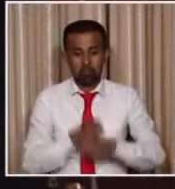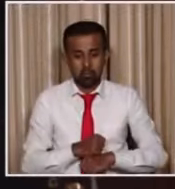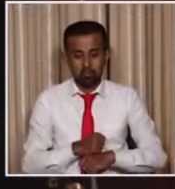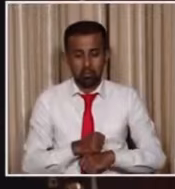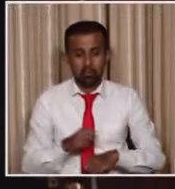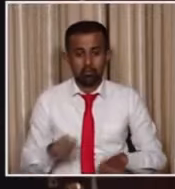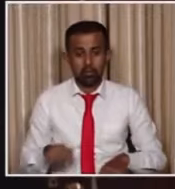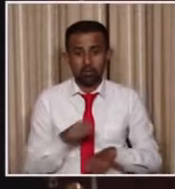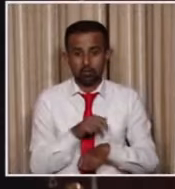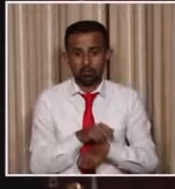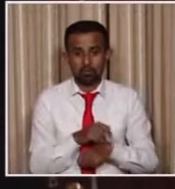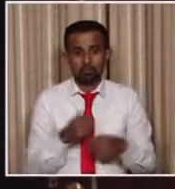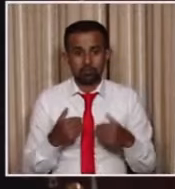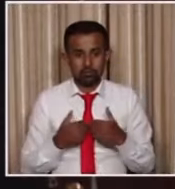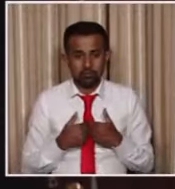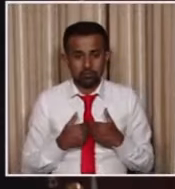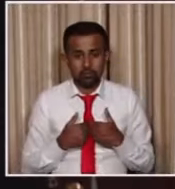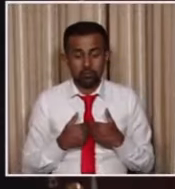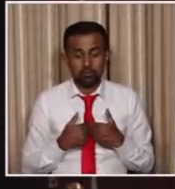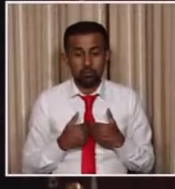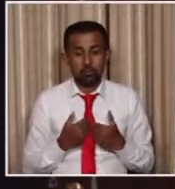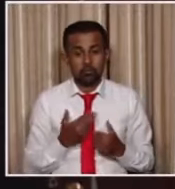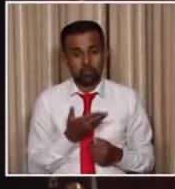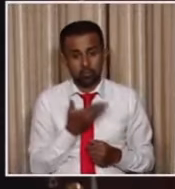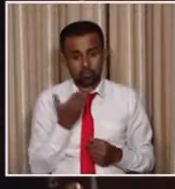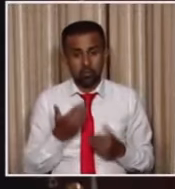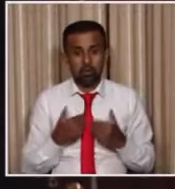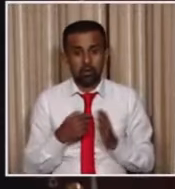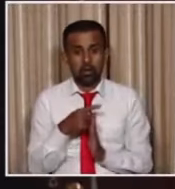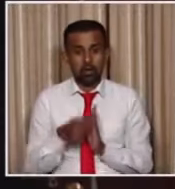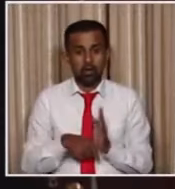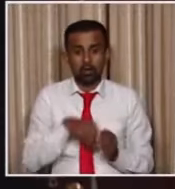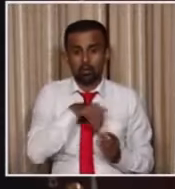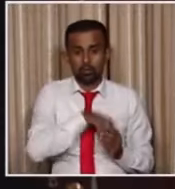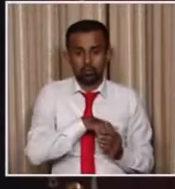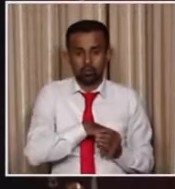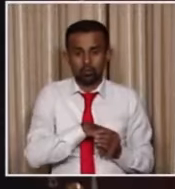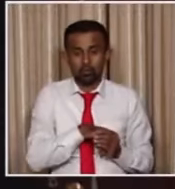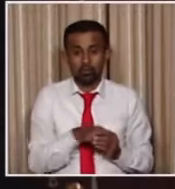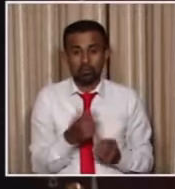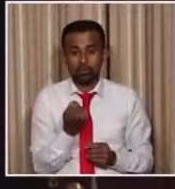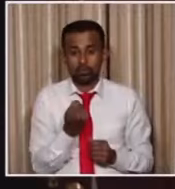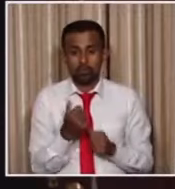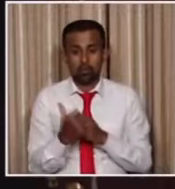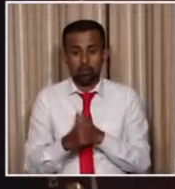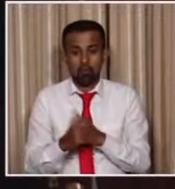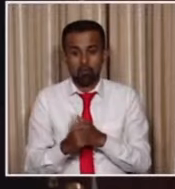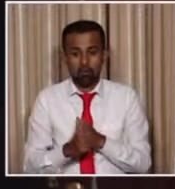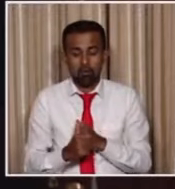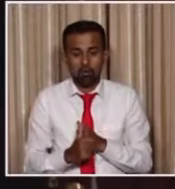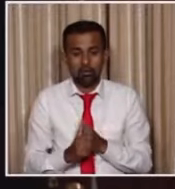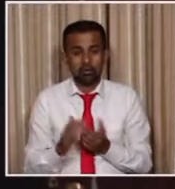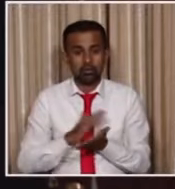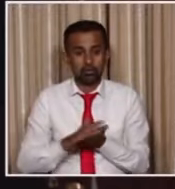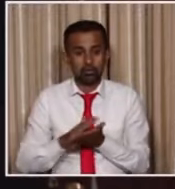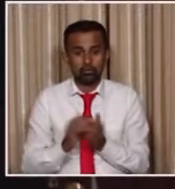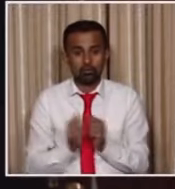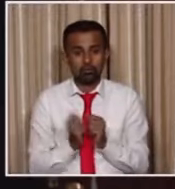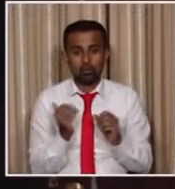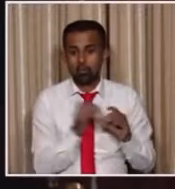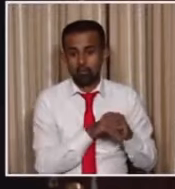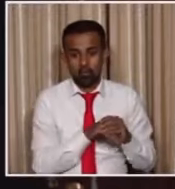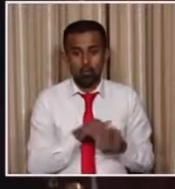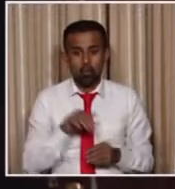වැටිච්ච අවස්ථාවකදී අපි හැකිතරම් අපේ රට තුළ ධනෙ උත්පාදනය කර ගැනීම නිෂ්පාදන සහ සේවා කටයුතු වලට පිවිස